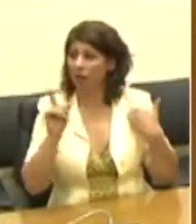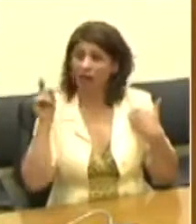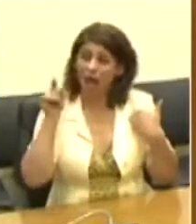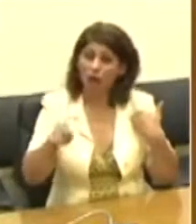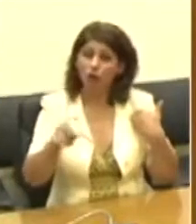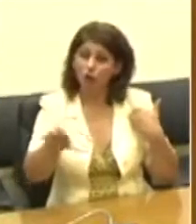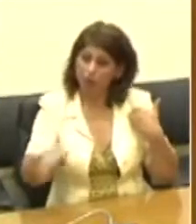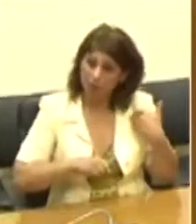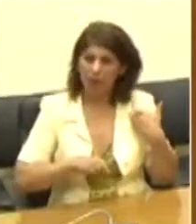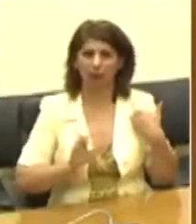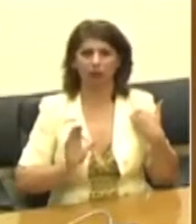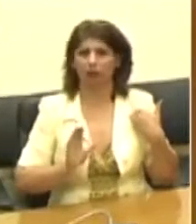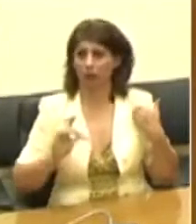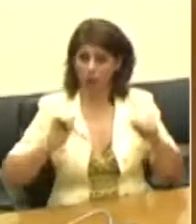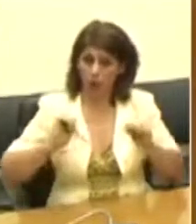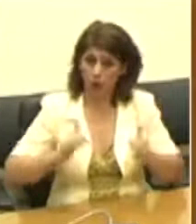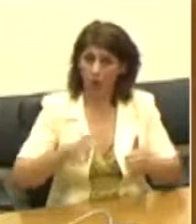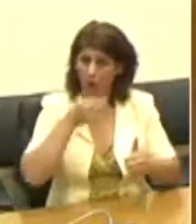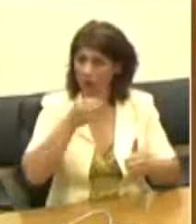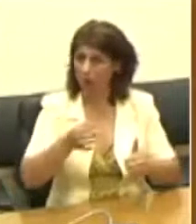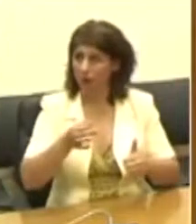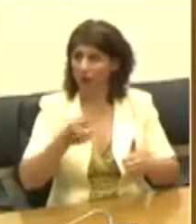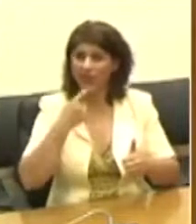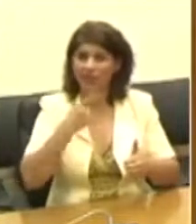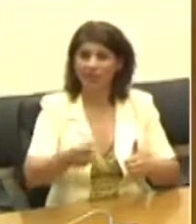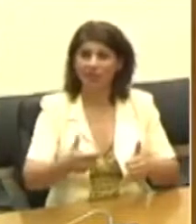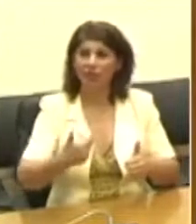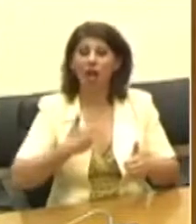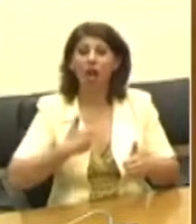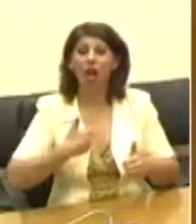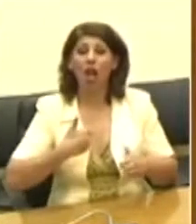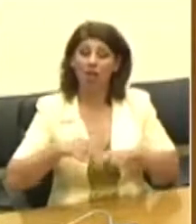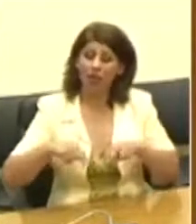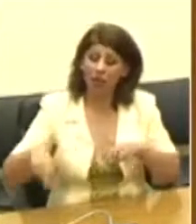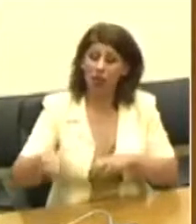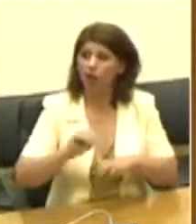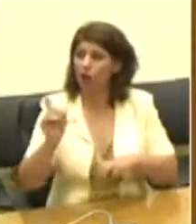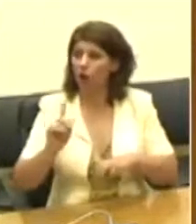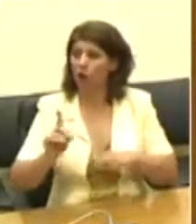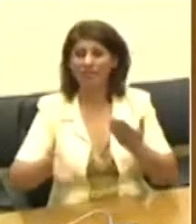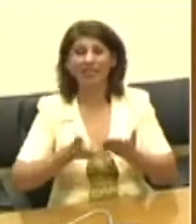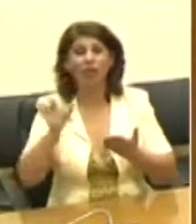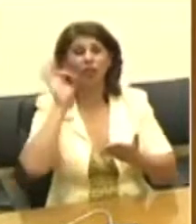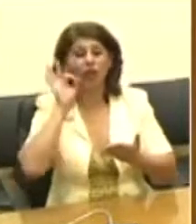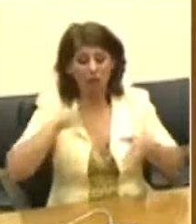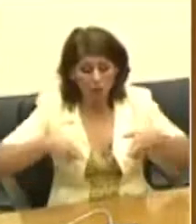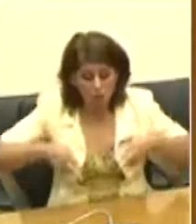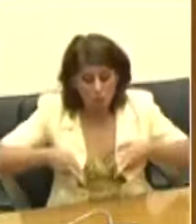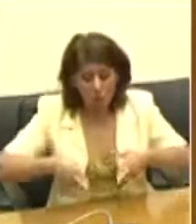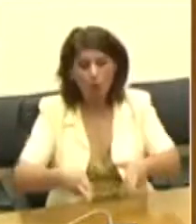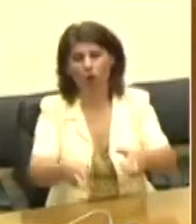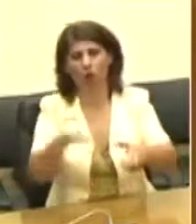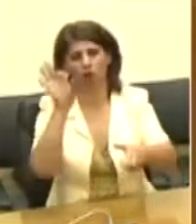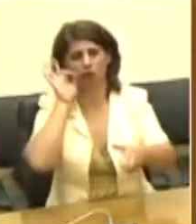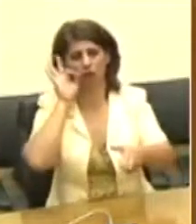σας πήρανε. Αφού τολμάτε και μιλάτε, λοιπόν, σας λέω ότι εγώ κυκλοφορώ όχι στα σαλόνια της Θεσσαλονίκης, αλλά στους δρόμους της Θεσσαλονίκης.